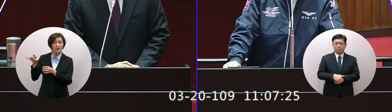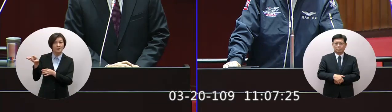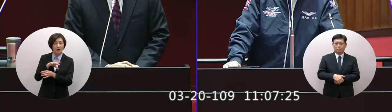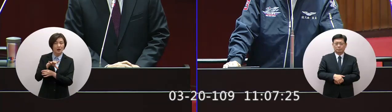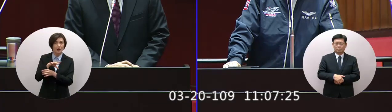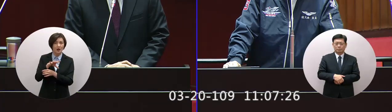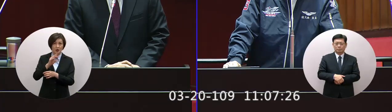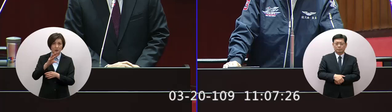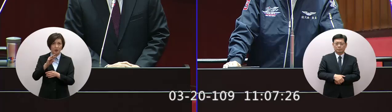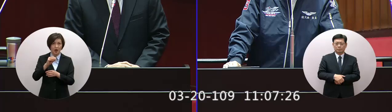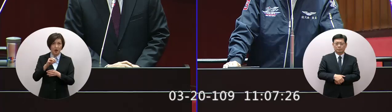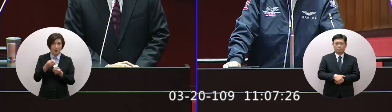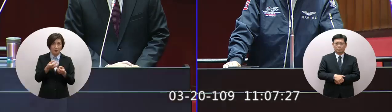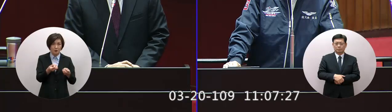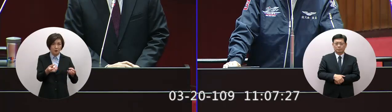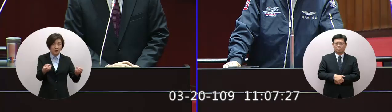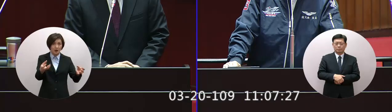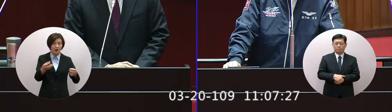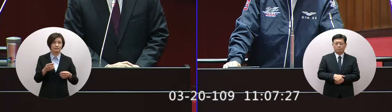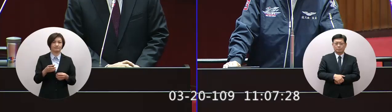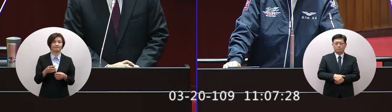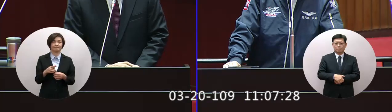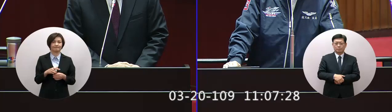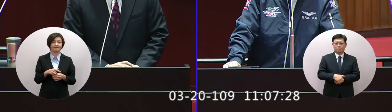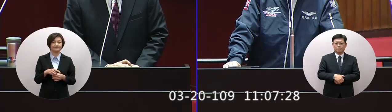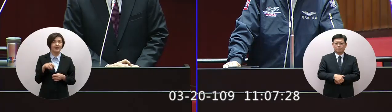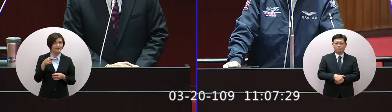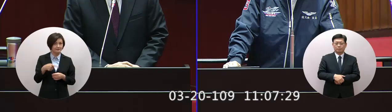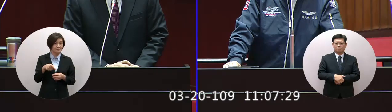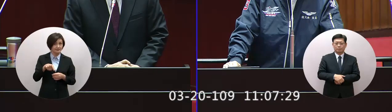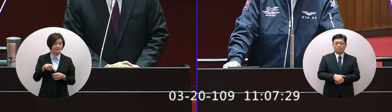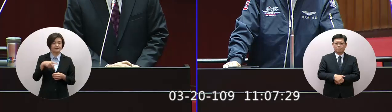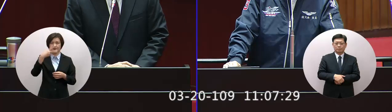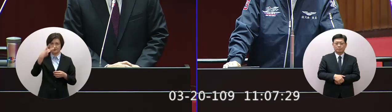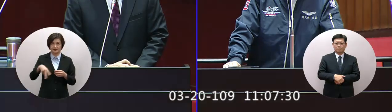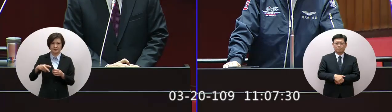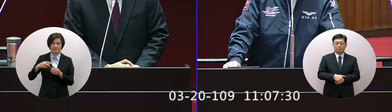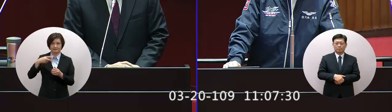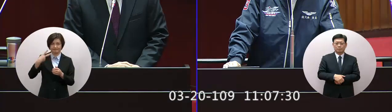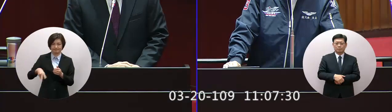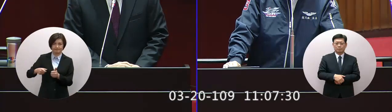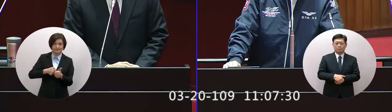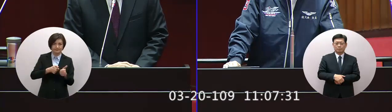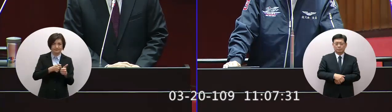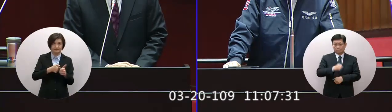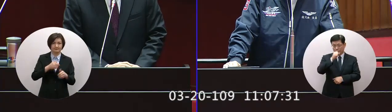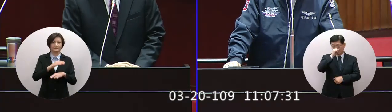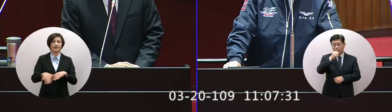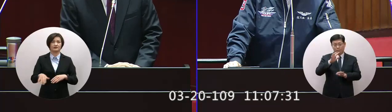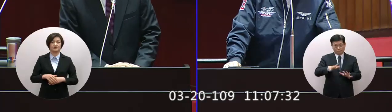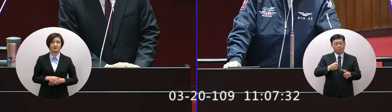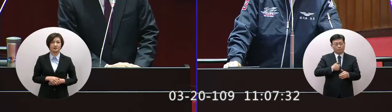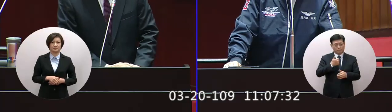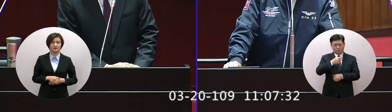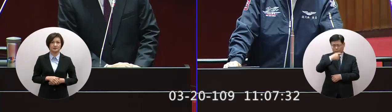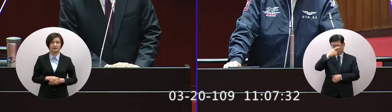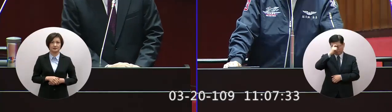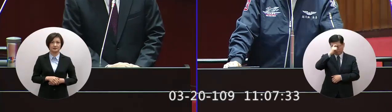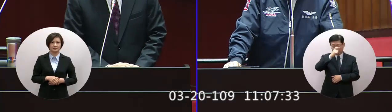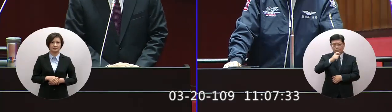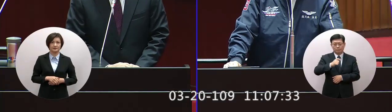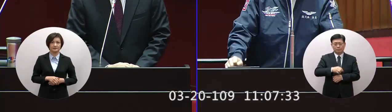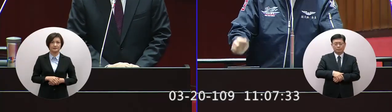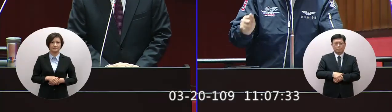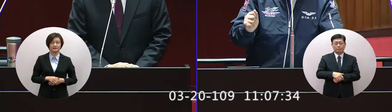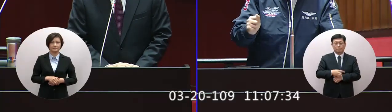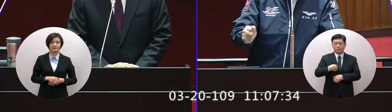作为散播的一个工具？那这我们也会进一步的来查证。 好，那就真的很希望我们能够